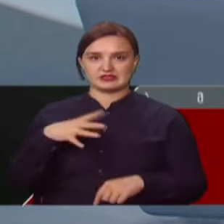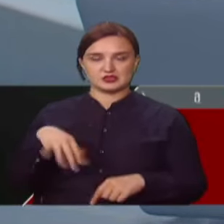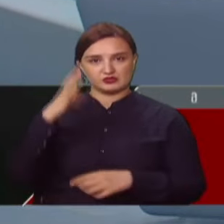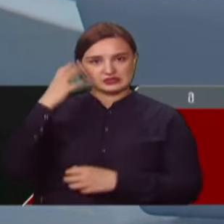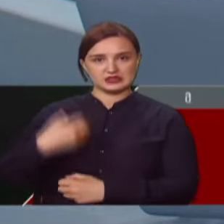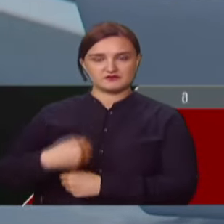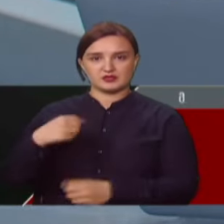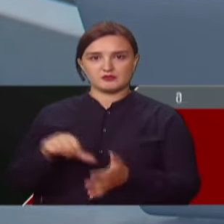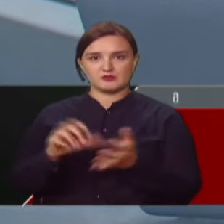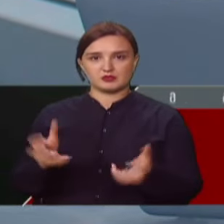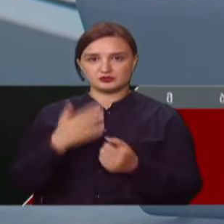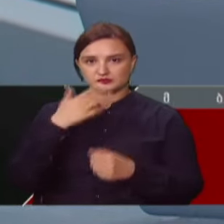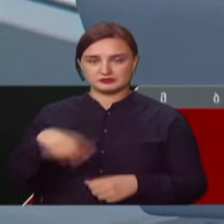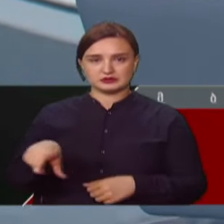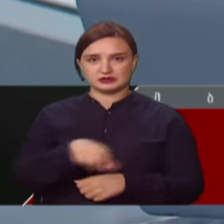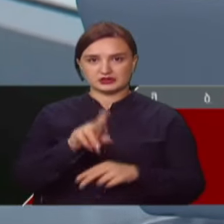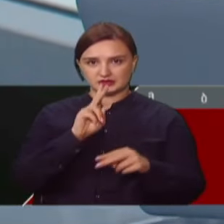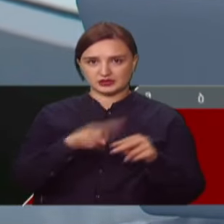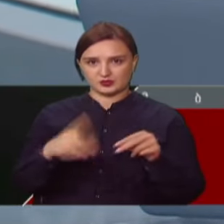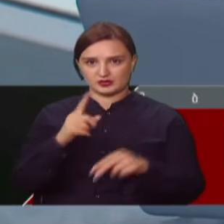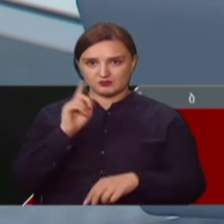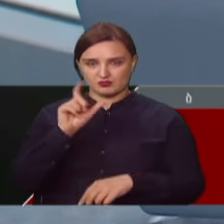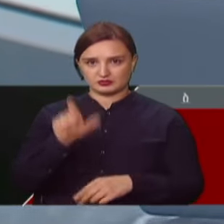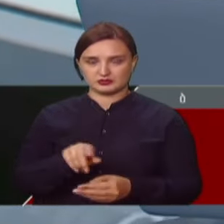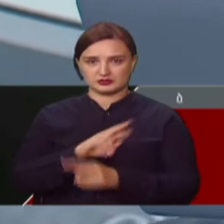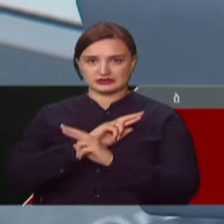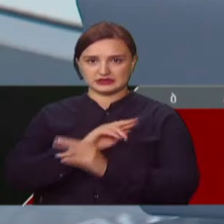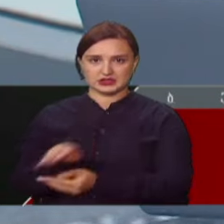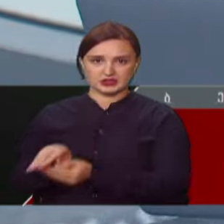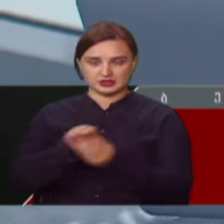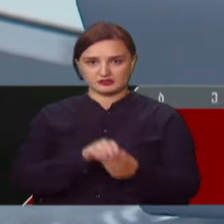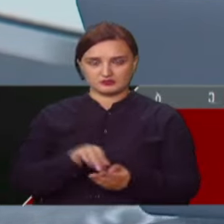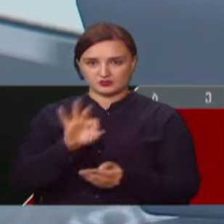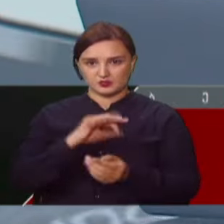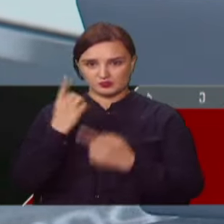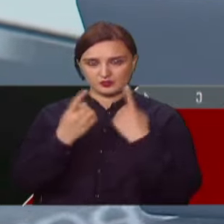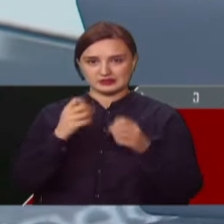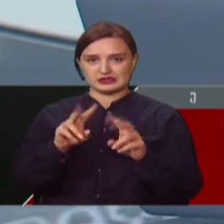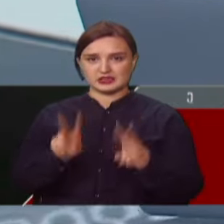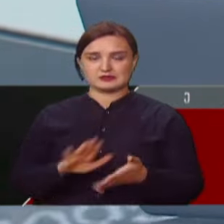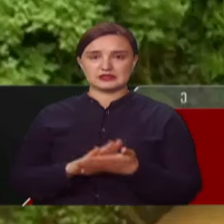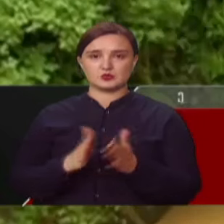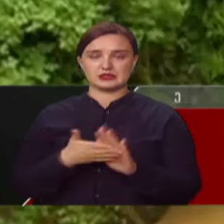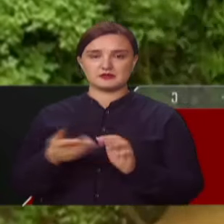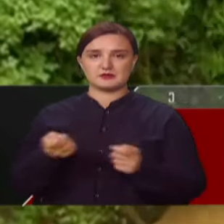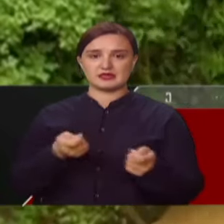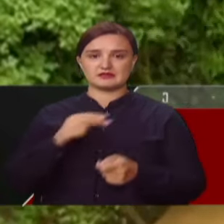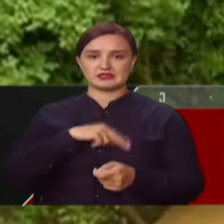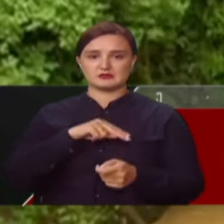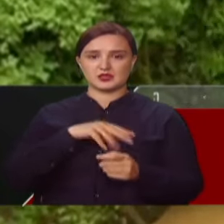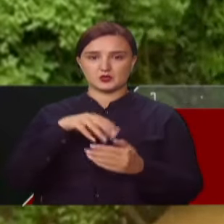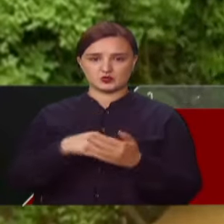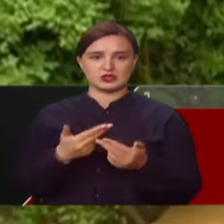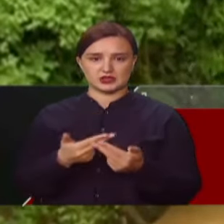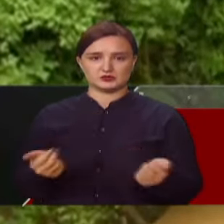სვანეთში მაშველებმა მდინარე ნაკრაში დაკარგული კიდევ ერთი მოზარდის ცხედარი იპოვეს. ინფორმაციას ამის შესახებ საგანგებო სიტუაციების მართვის სამსახურში